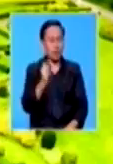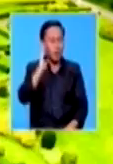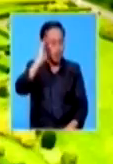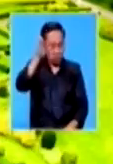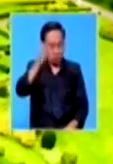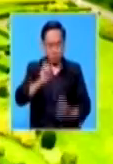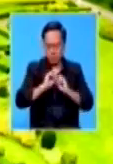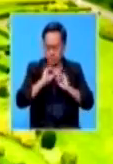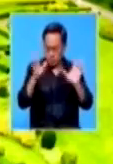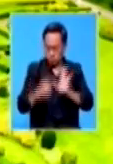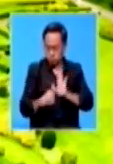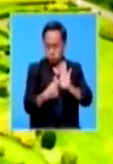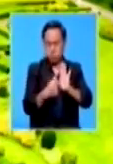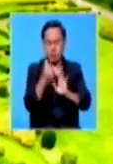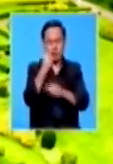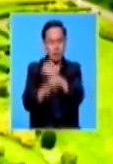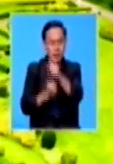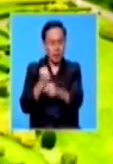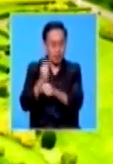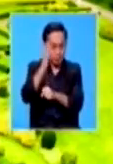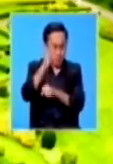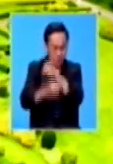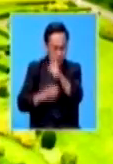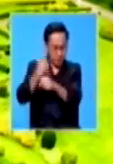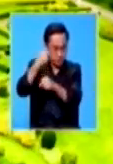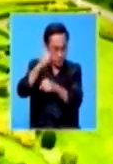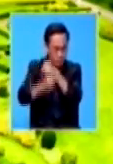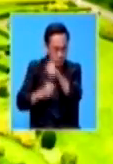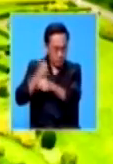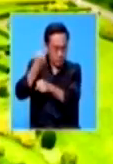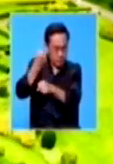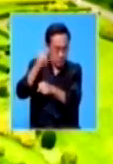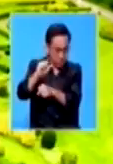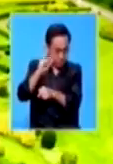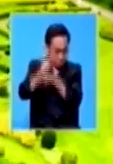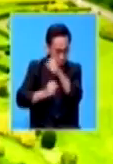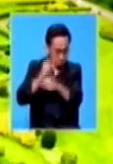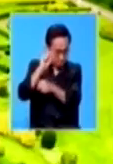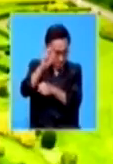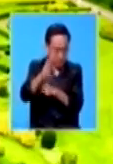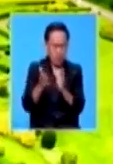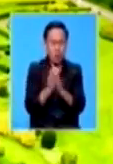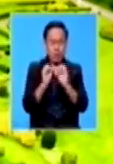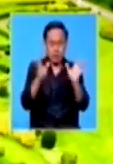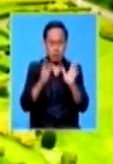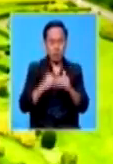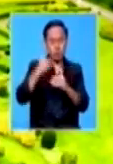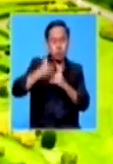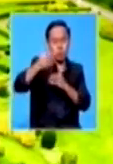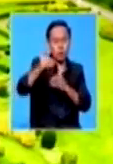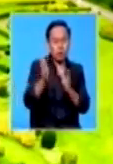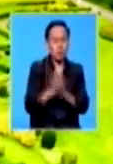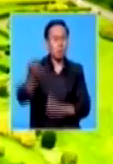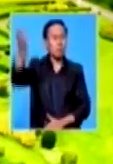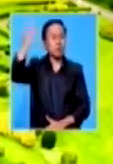จะเห็นอะไรขึ้นมาได้บ้างใน5ปี10ปี20ปีข้างหน้าเราต้องมีอนาคตนะครับที่พามาท่านเห็นอนาคตไหมว่ามันจะเกิดอะไรขึ้นวันหน้าไม่